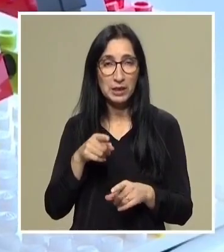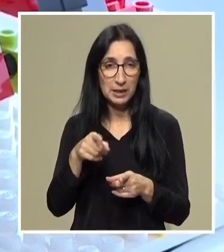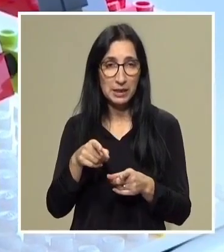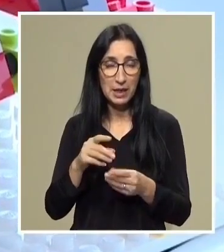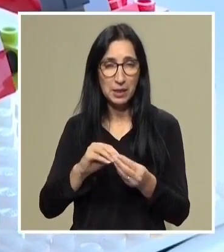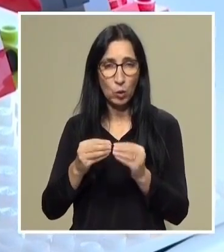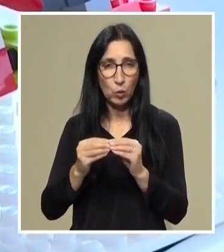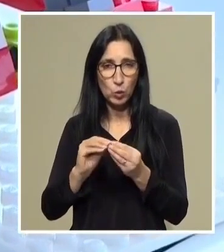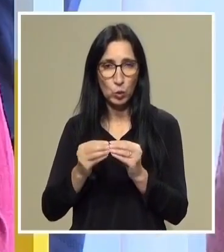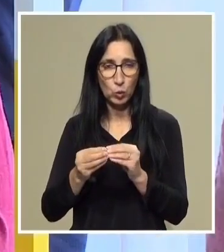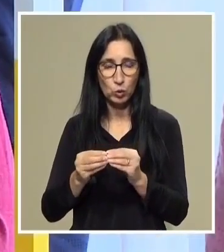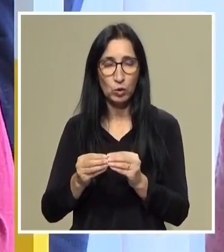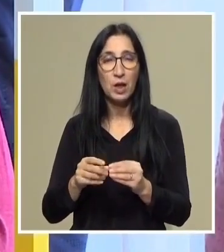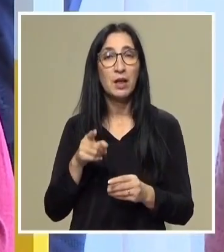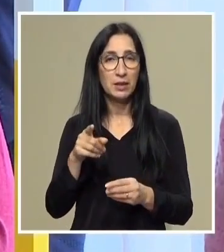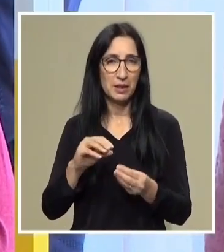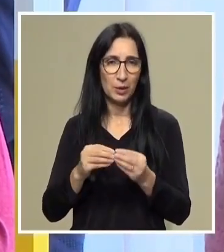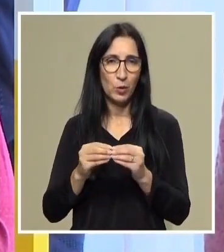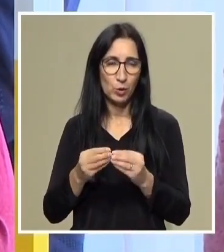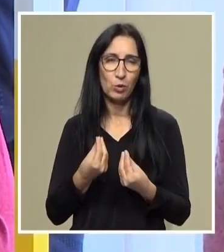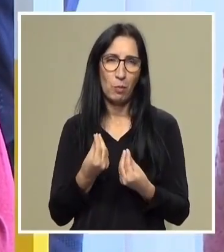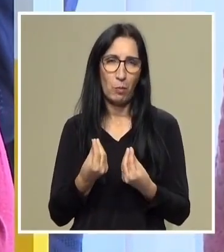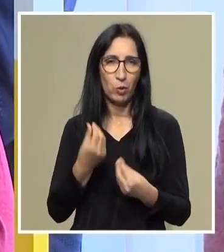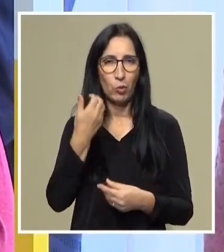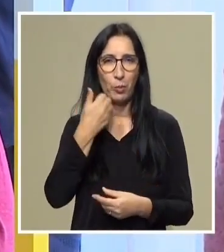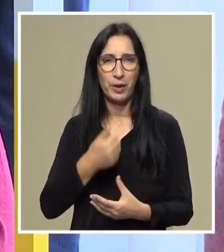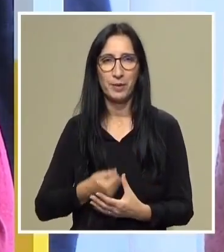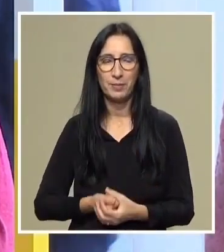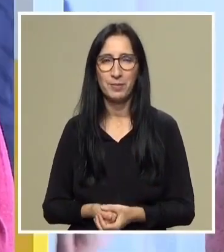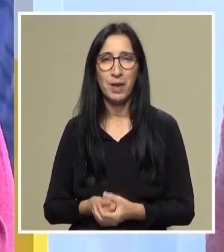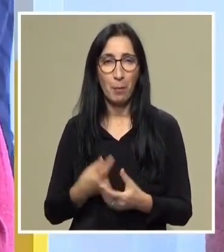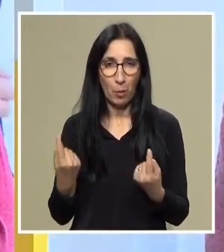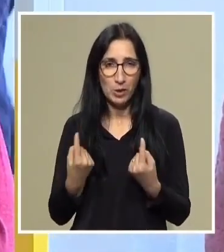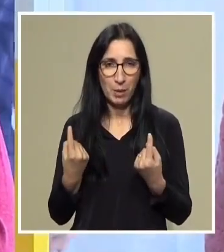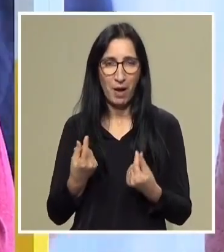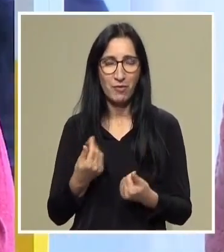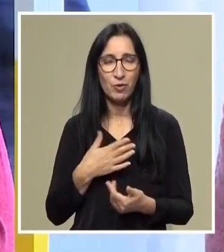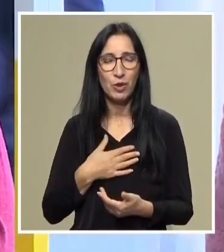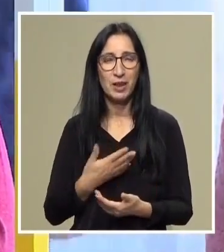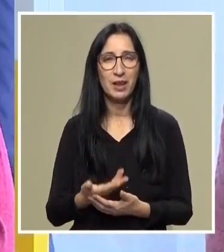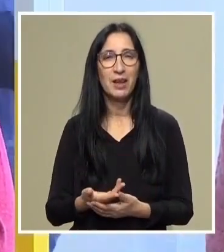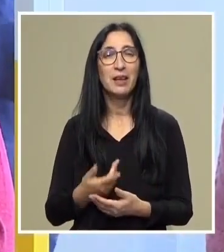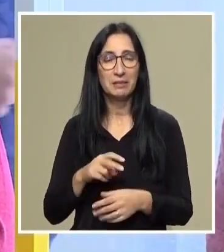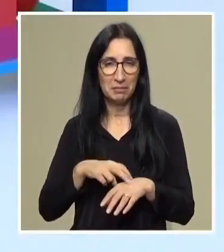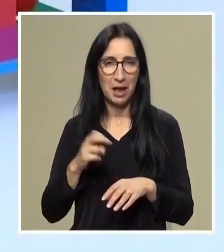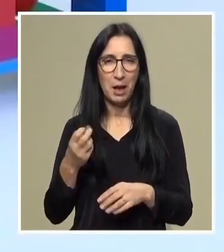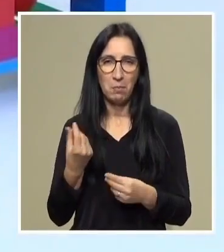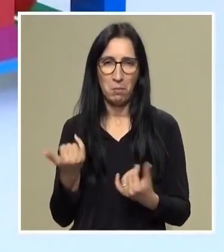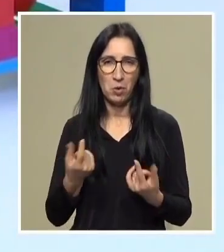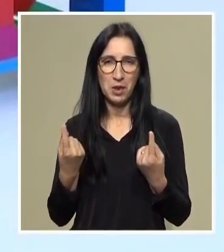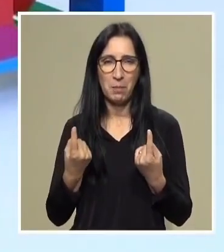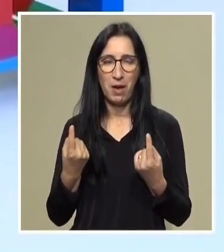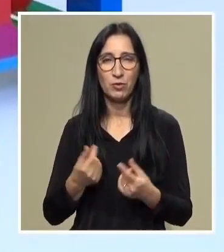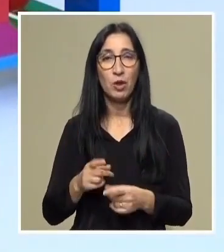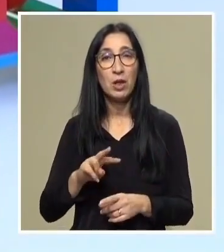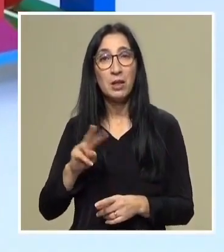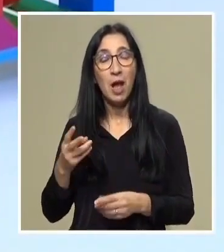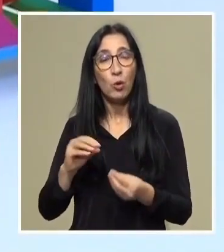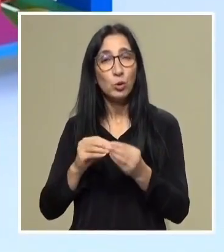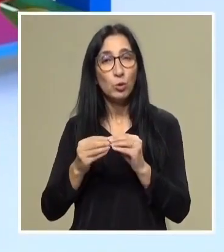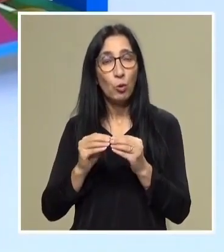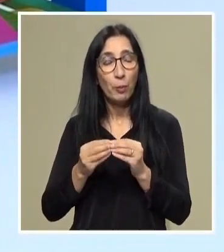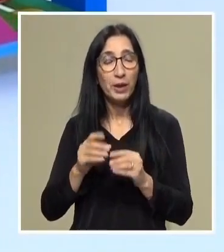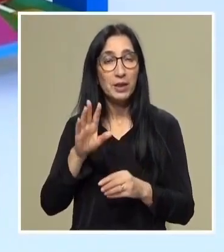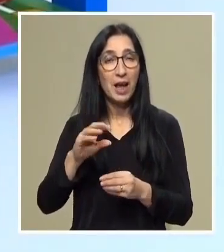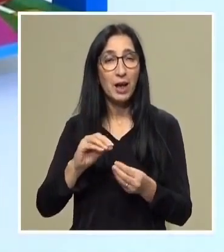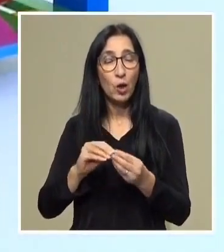тези конструктори? С тези конструктори по-добре. По-забавно ли е? Да, по-забавно е. С някои от сглобените от